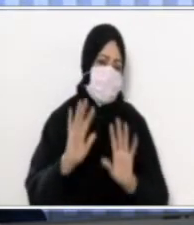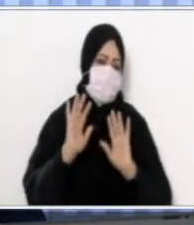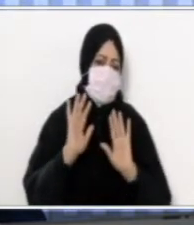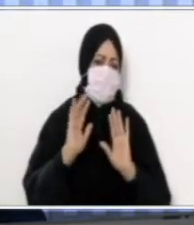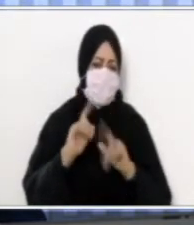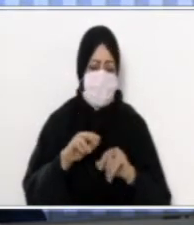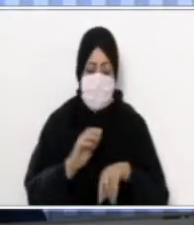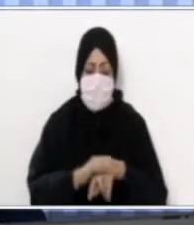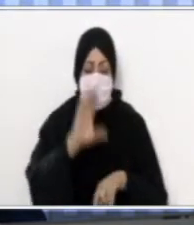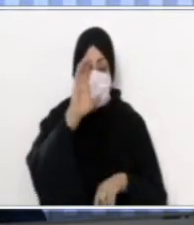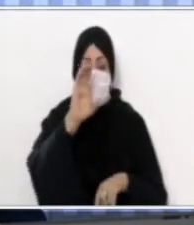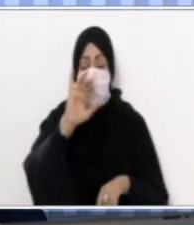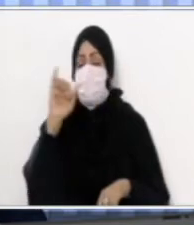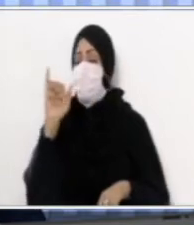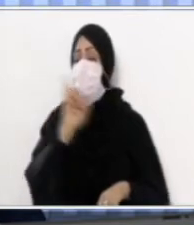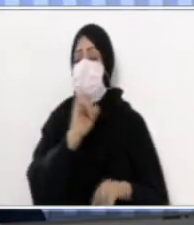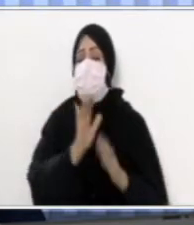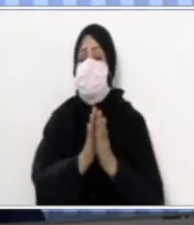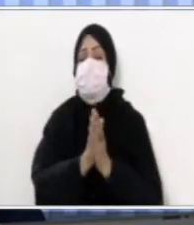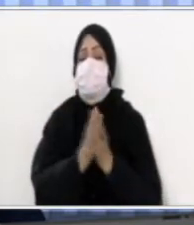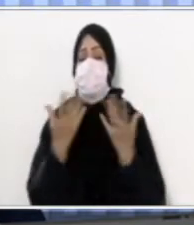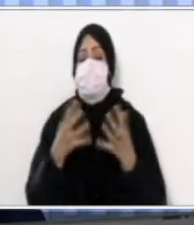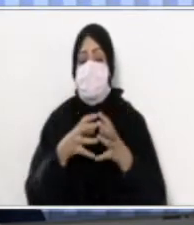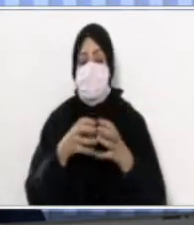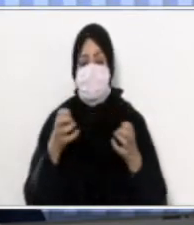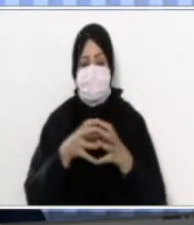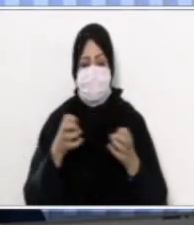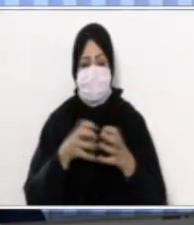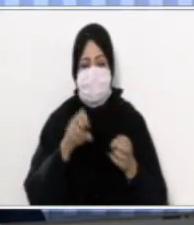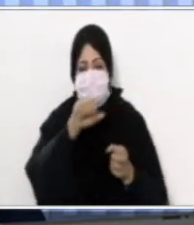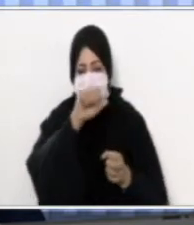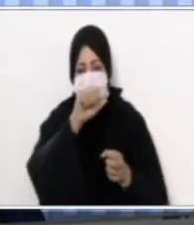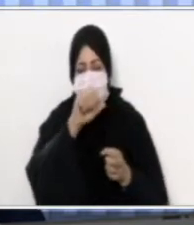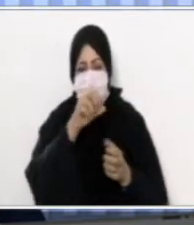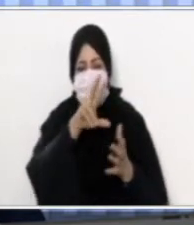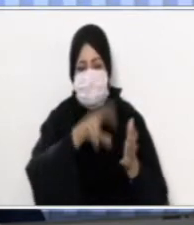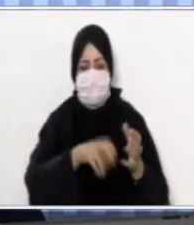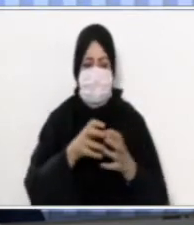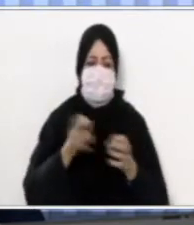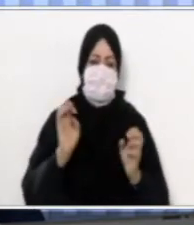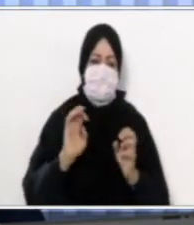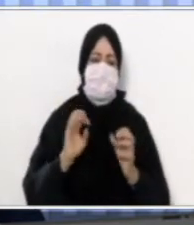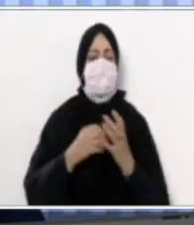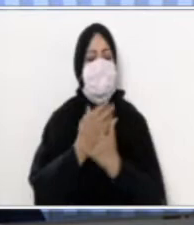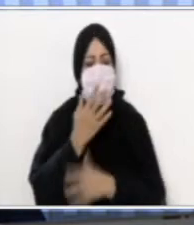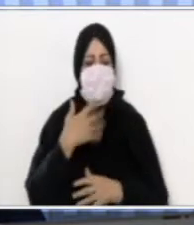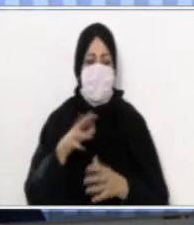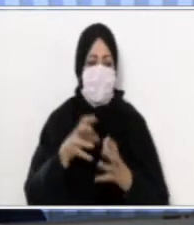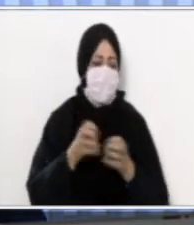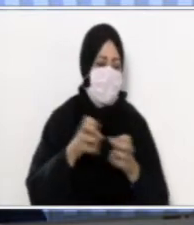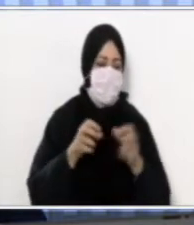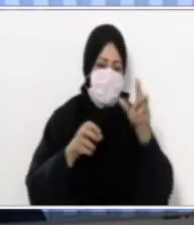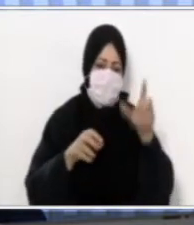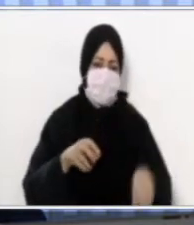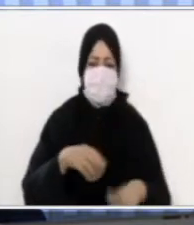فيها القرآن وفي الحاشية تفسير يجوز مسها دون وضوء. أما المصحف الخالص المعروف عندنا